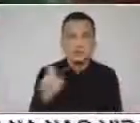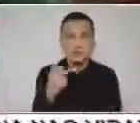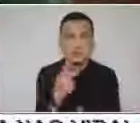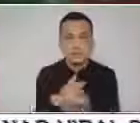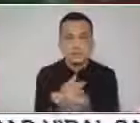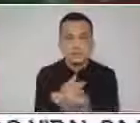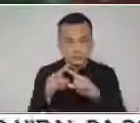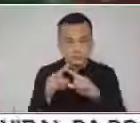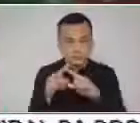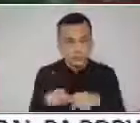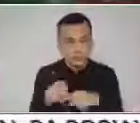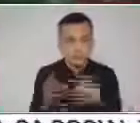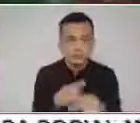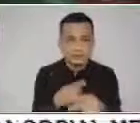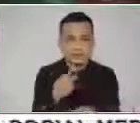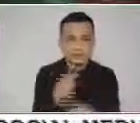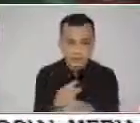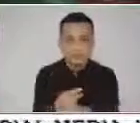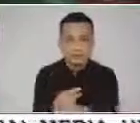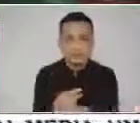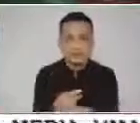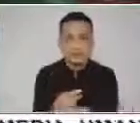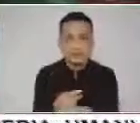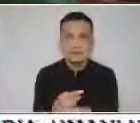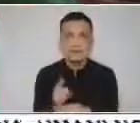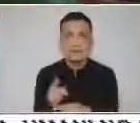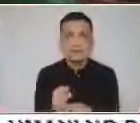mga karneng baboy, Clazel?